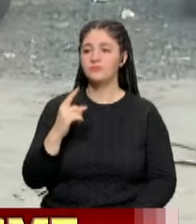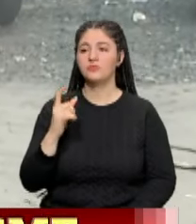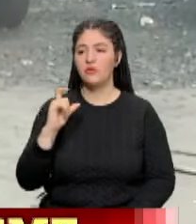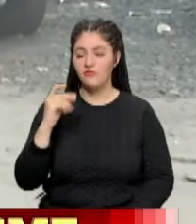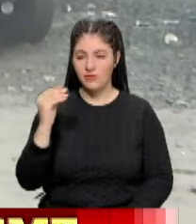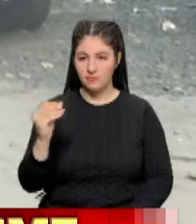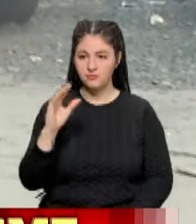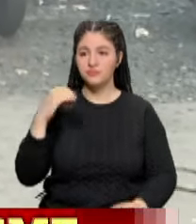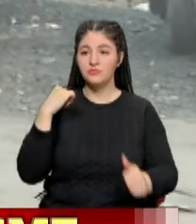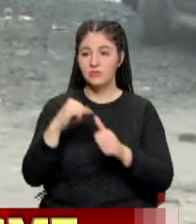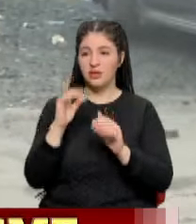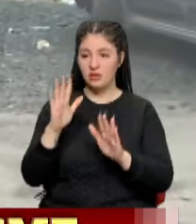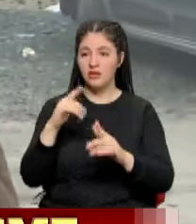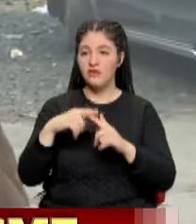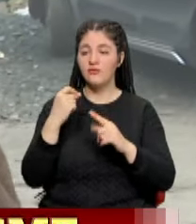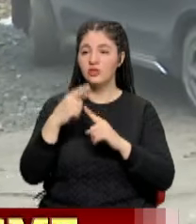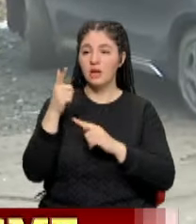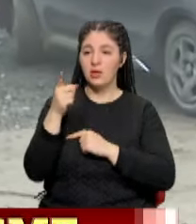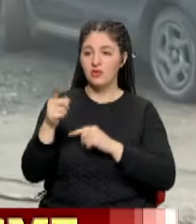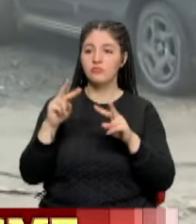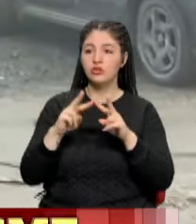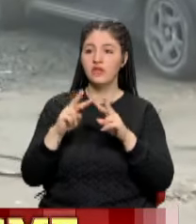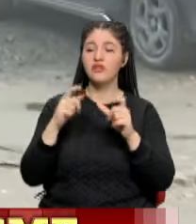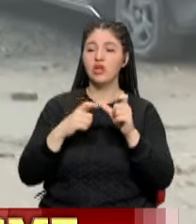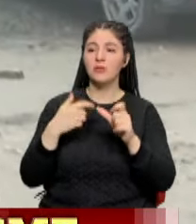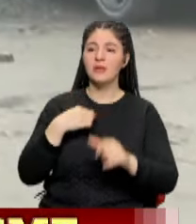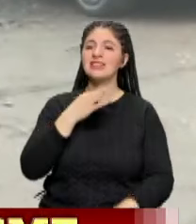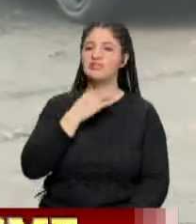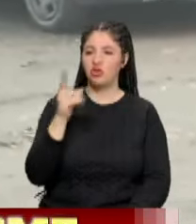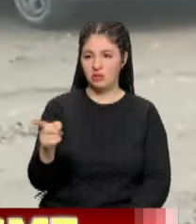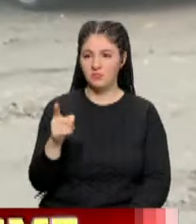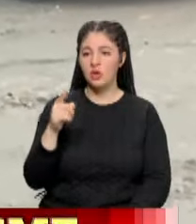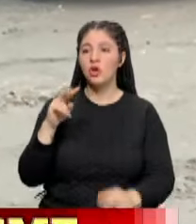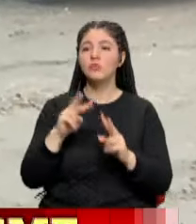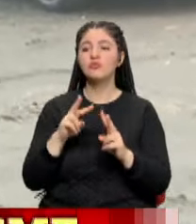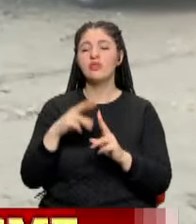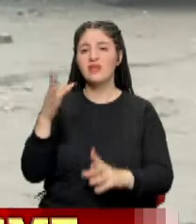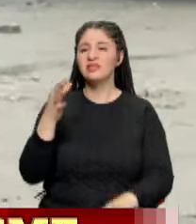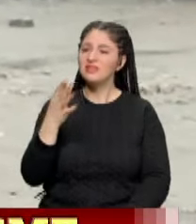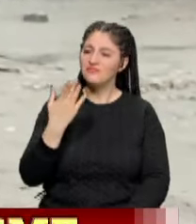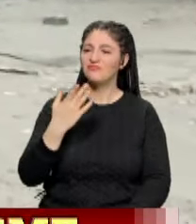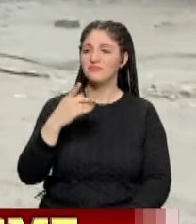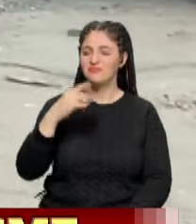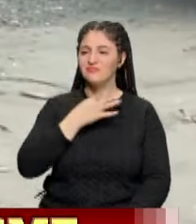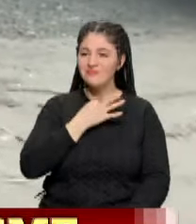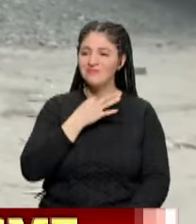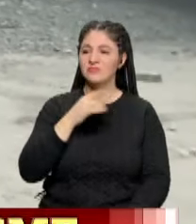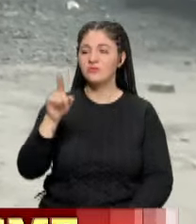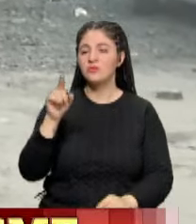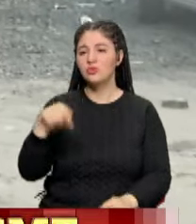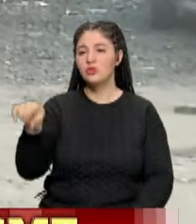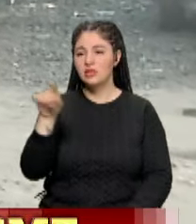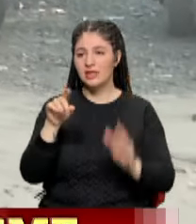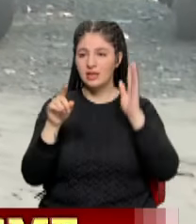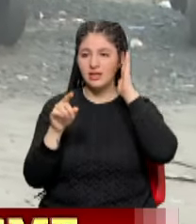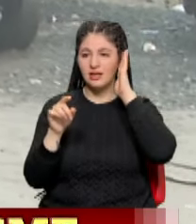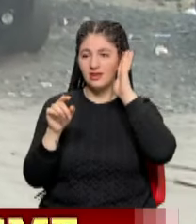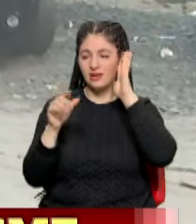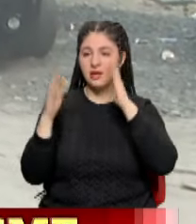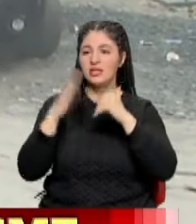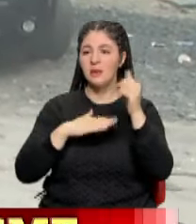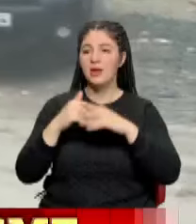yanıt vereyim. Tekrar Fox kameramanı Mustafa Soybaş'tan ben bir rica edeyim. Mustafa sana zahmet şuradaki